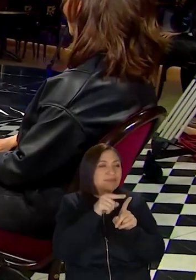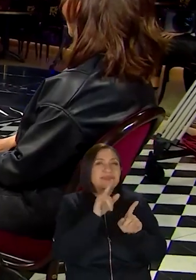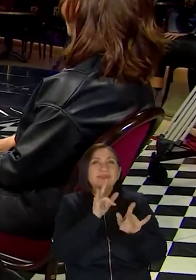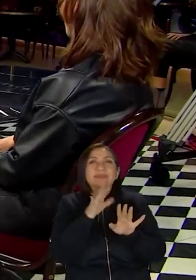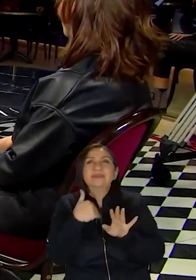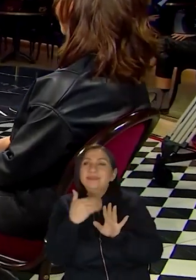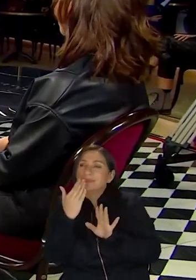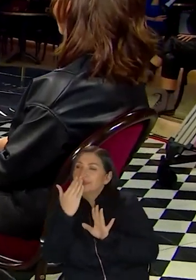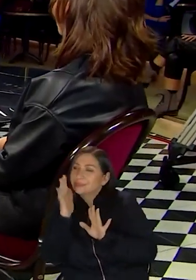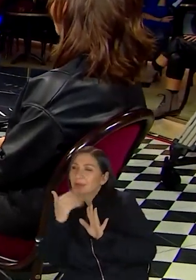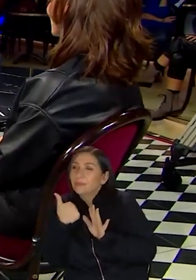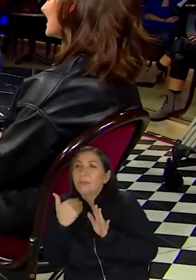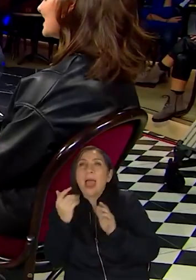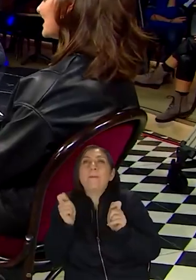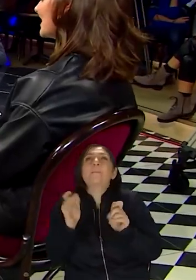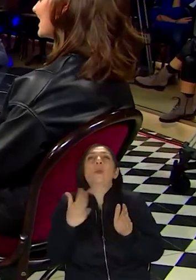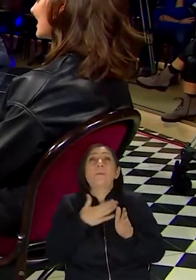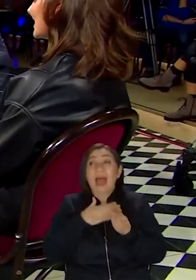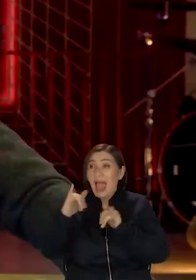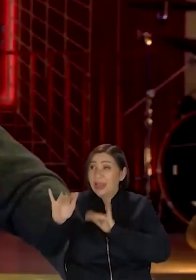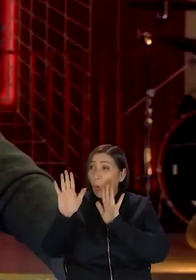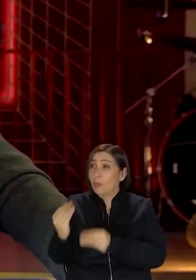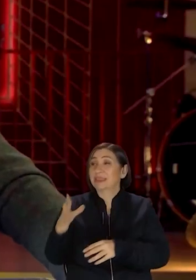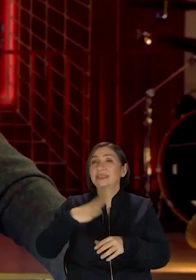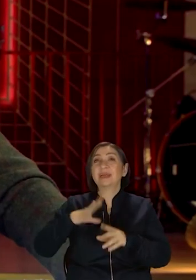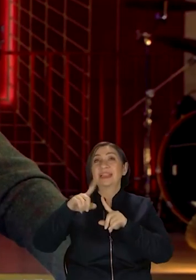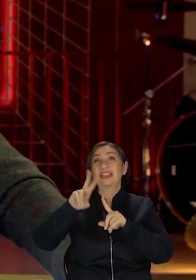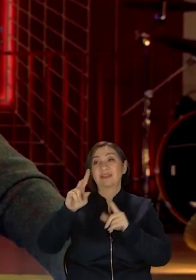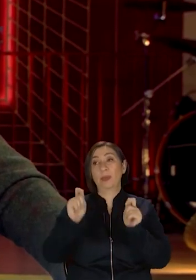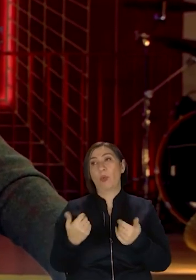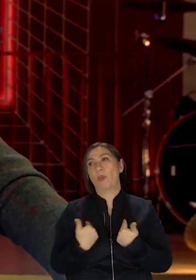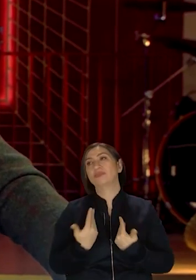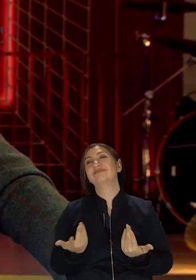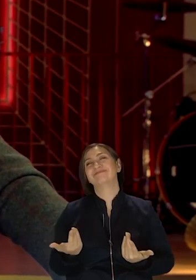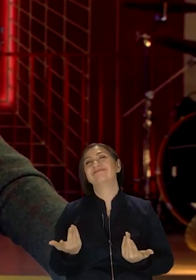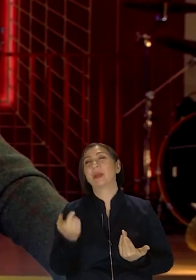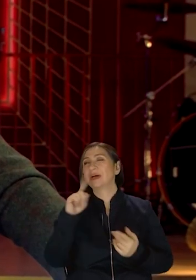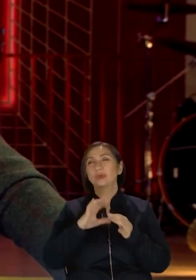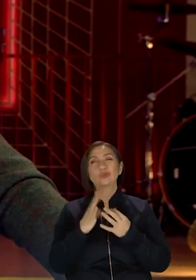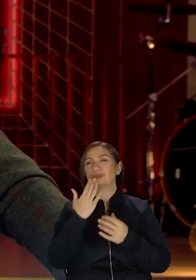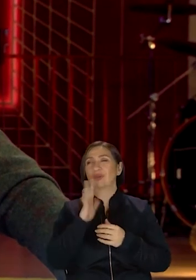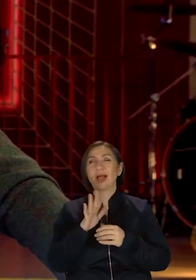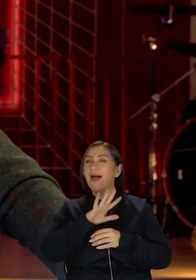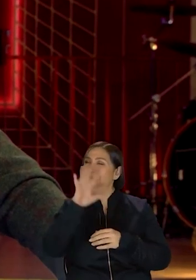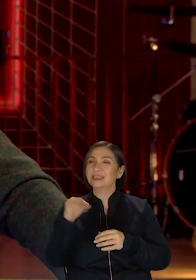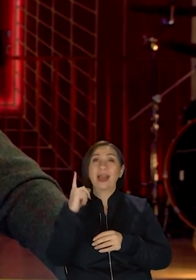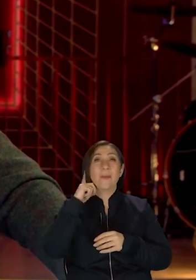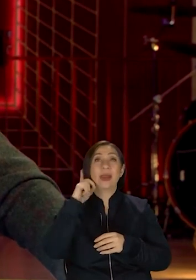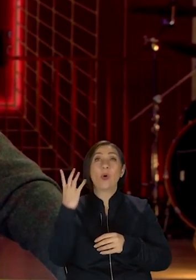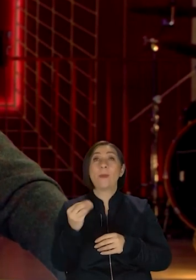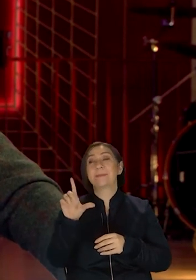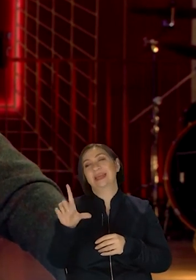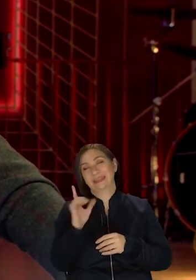Evet. Beceremiyorum. Ben yani. De öyle kalmak istiyordum ama televizyon programı olur. Yapıyorum. Ya. Evet. Başka çarem yok. Her şeyden haberim